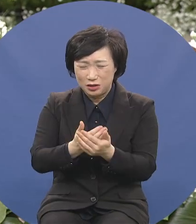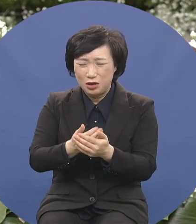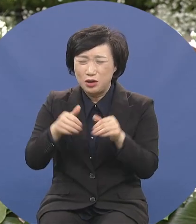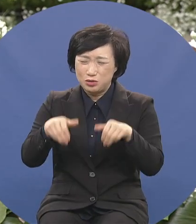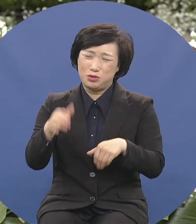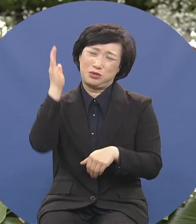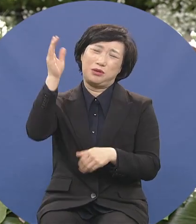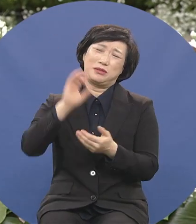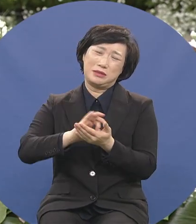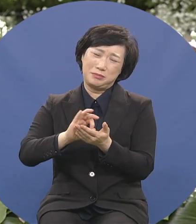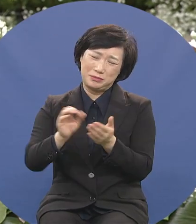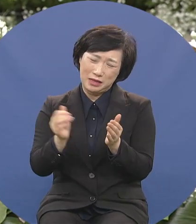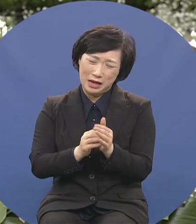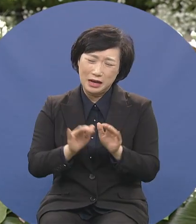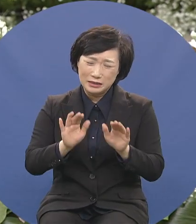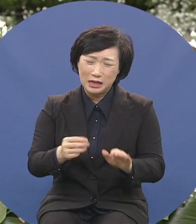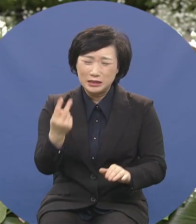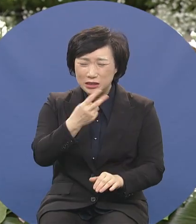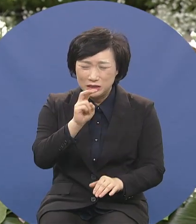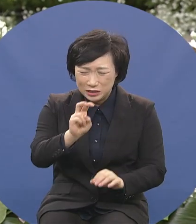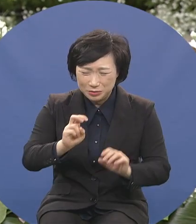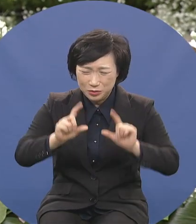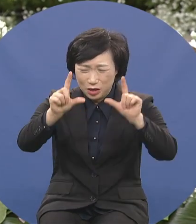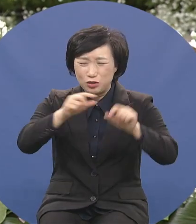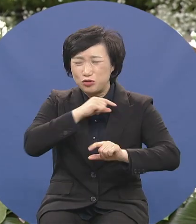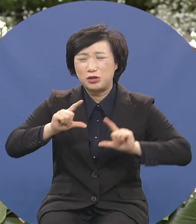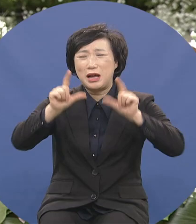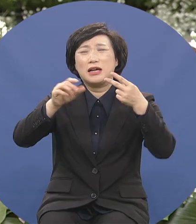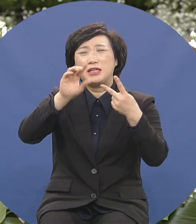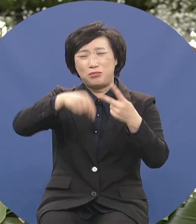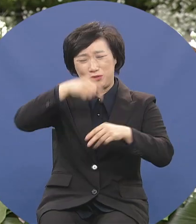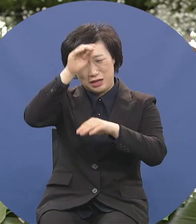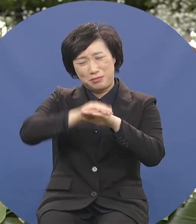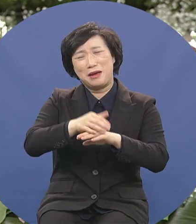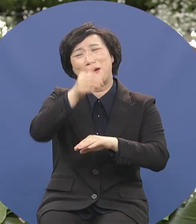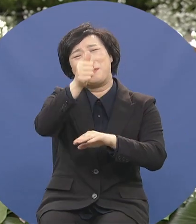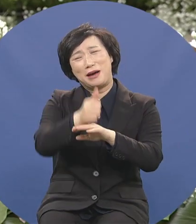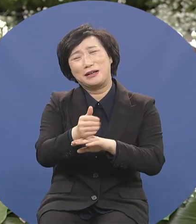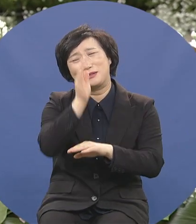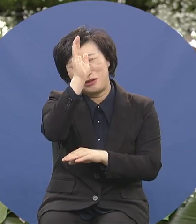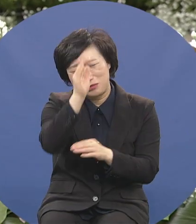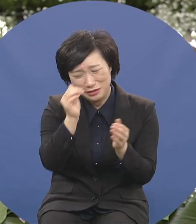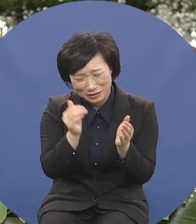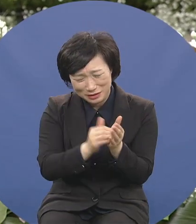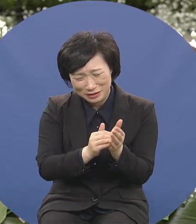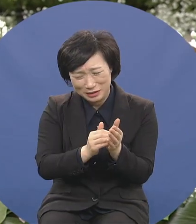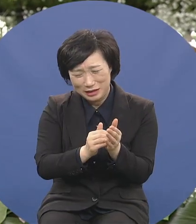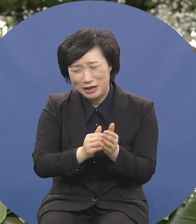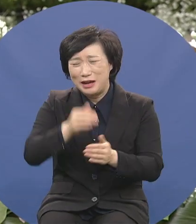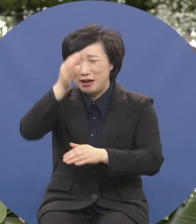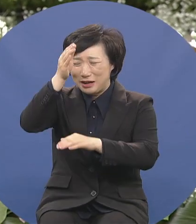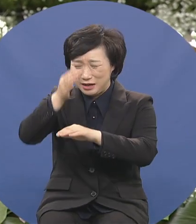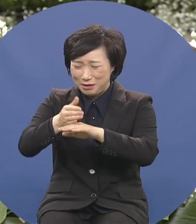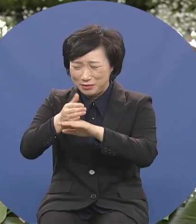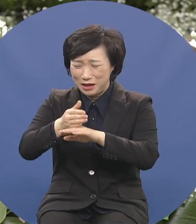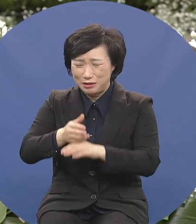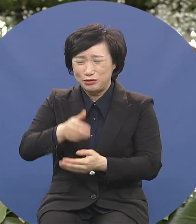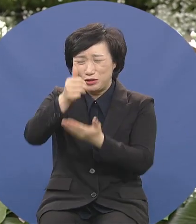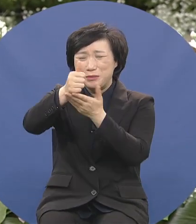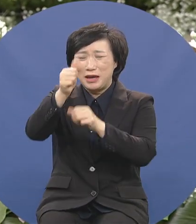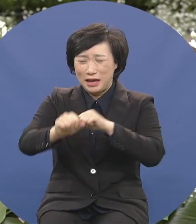써주셨습니다. 2020년도 주일 2부 예배 마지막 쓰셨습니다. 감사합니다.